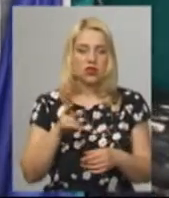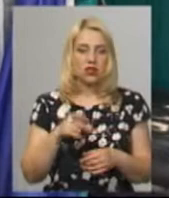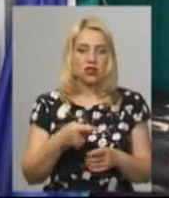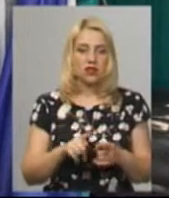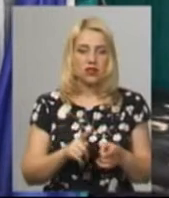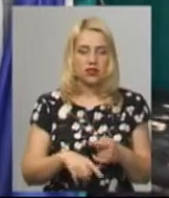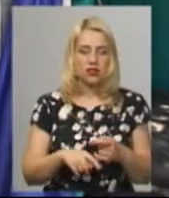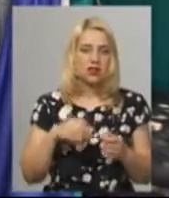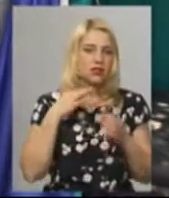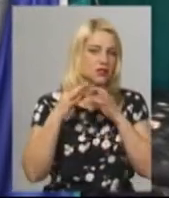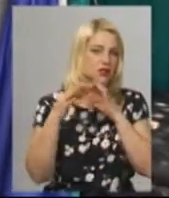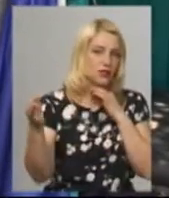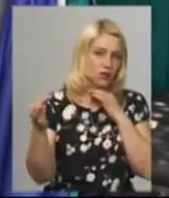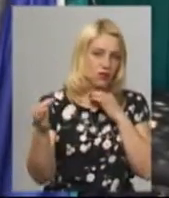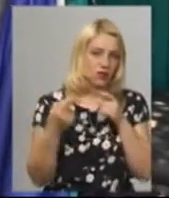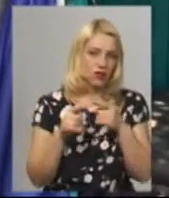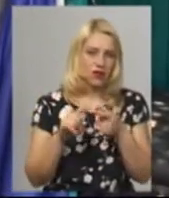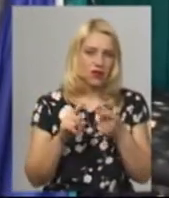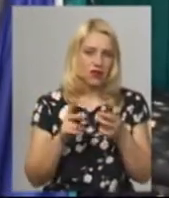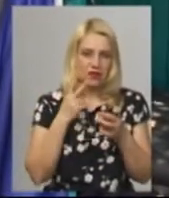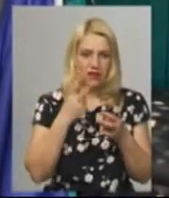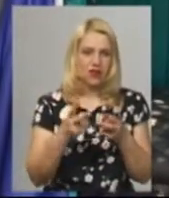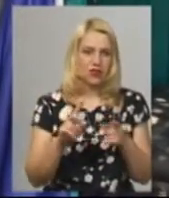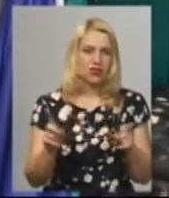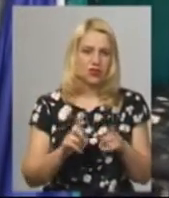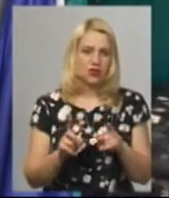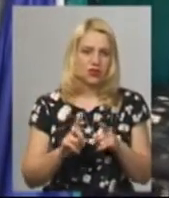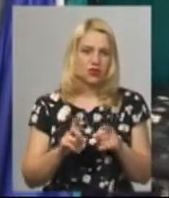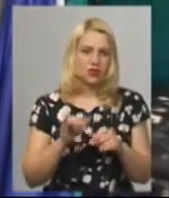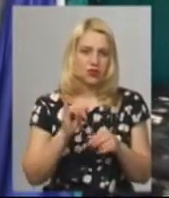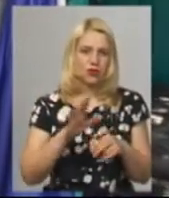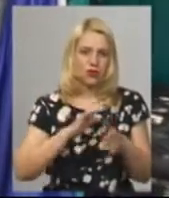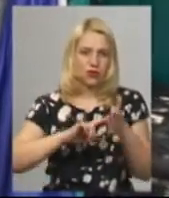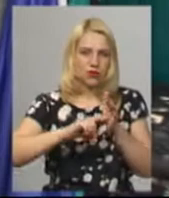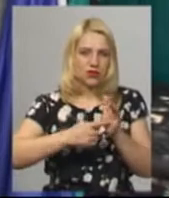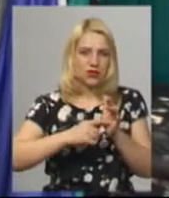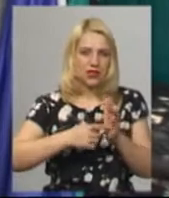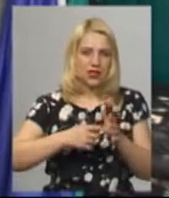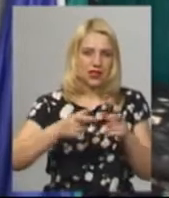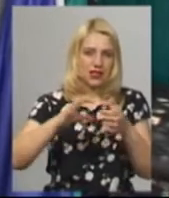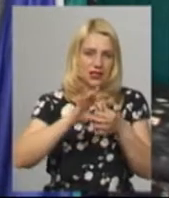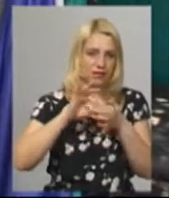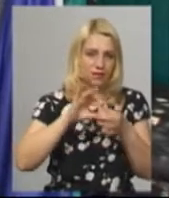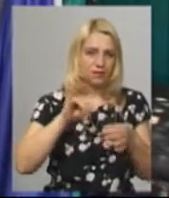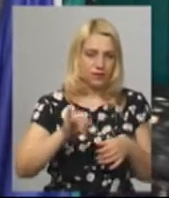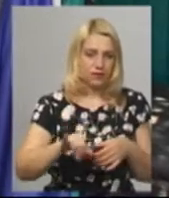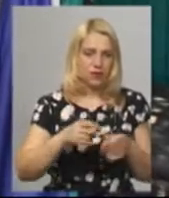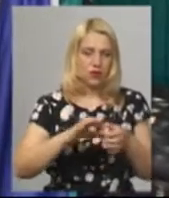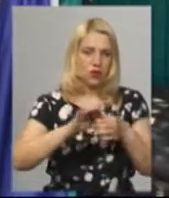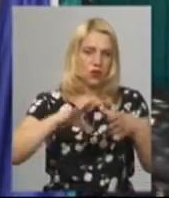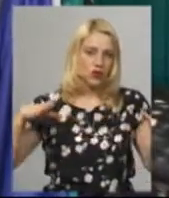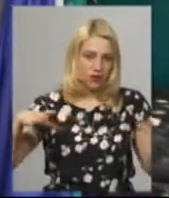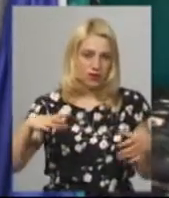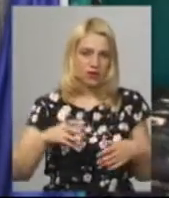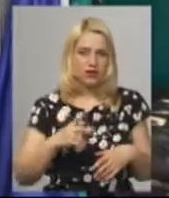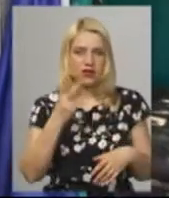знявся, бо такий цепок там вони... Там воно й видно. Ну, з'єднали погано, ми лучше трохи з'єднав я. Одервався, догнав, ще